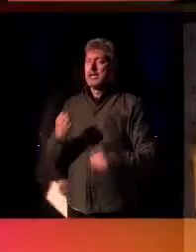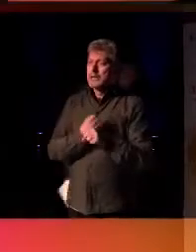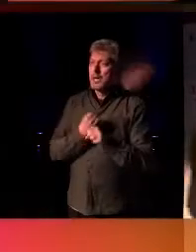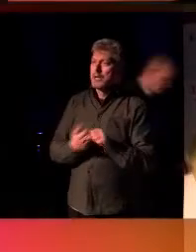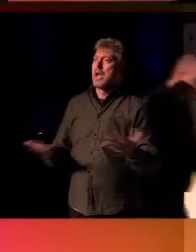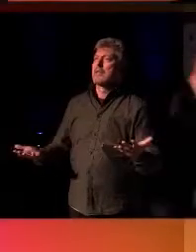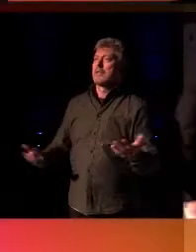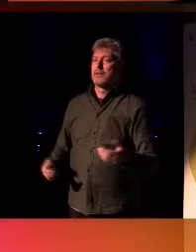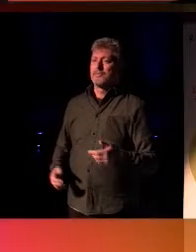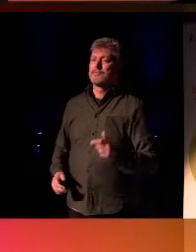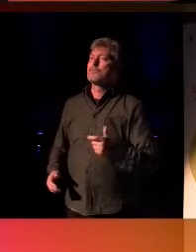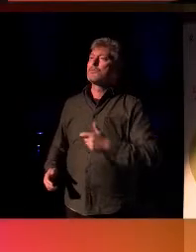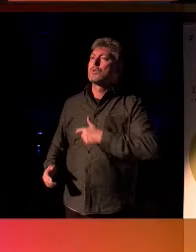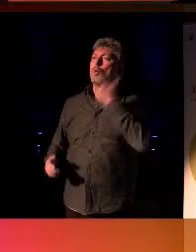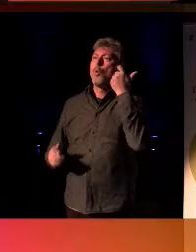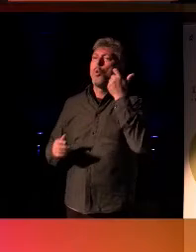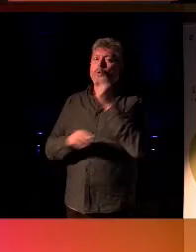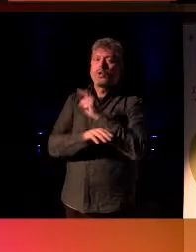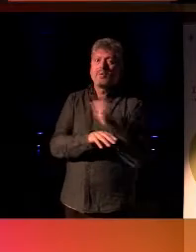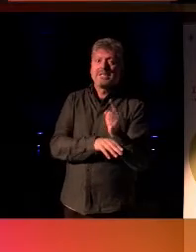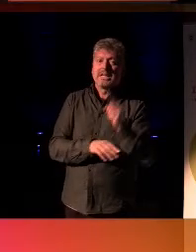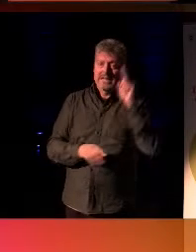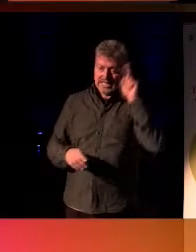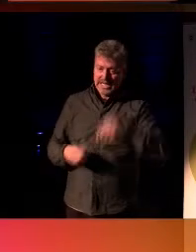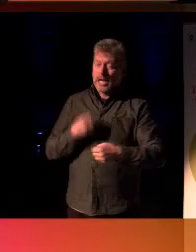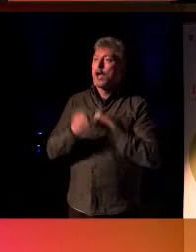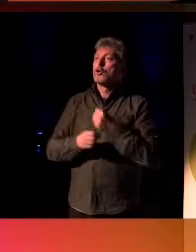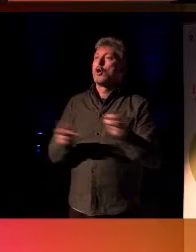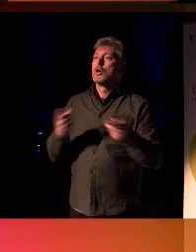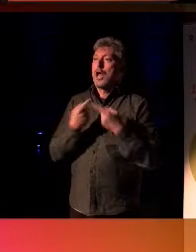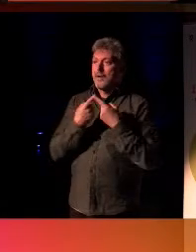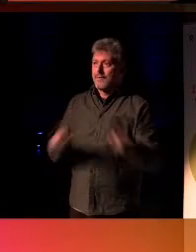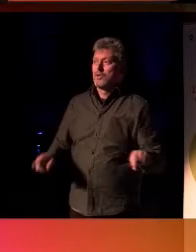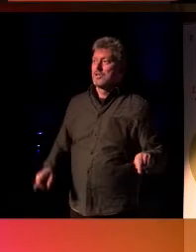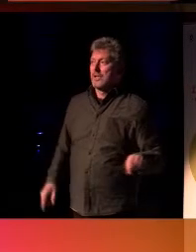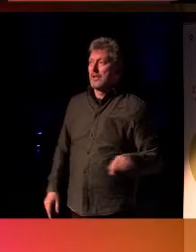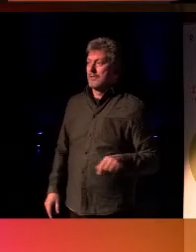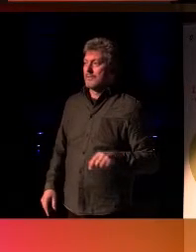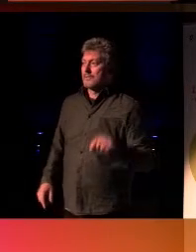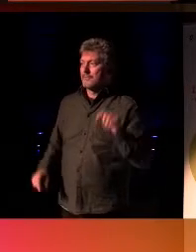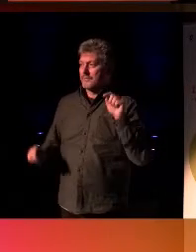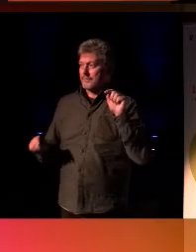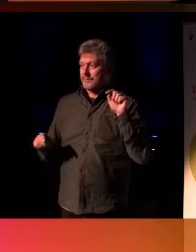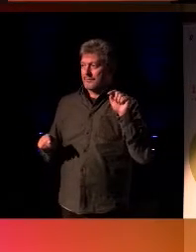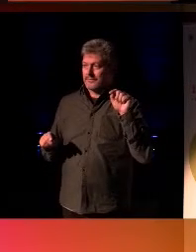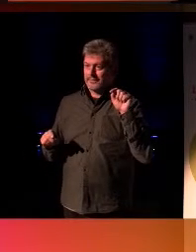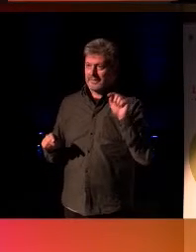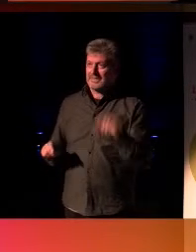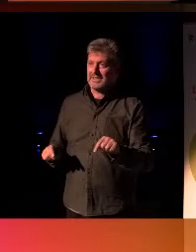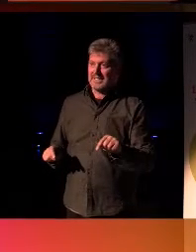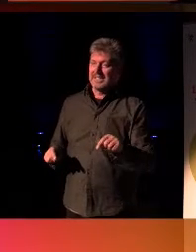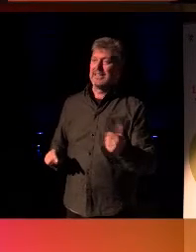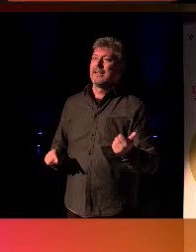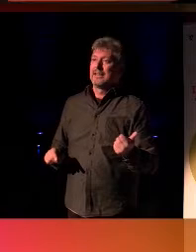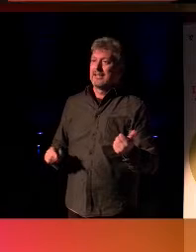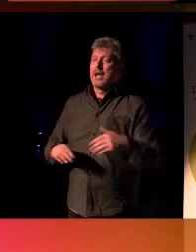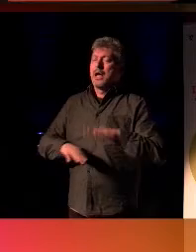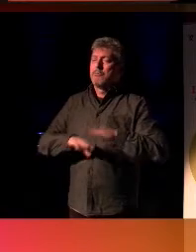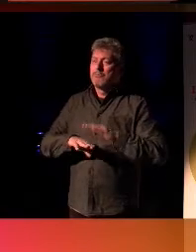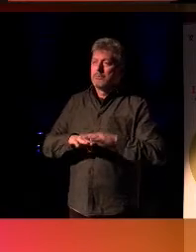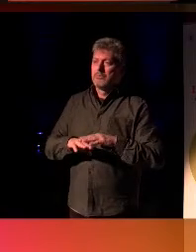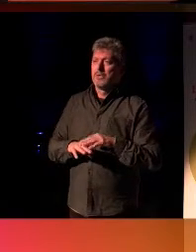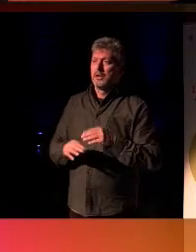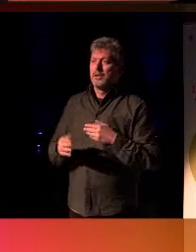ungdomstiden kan gjøre en forskjell. Det er da vanene våre skapes, det er da vi legger